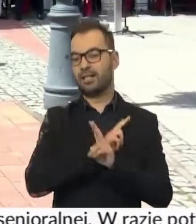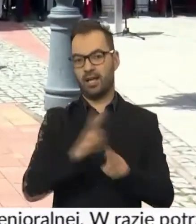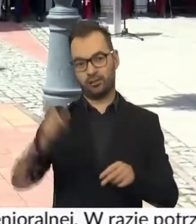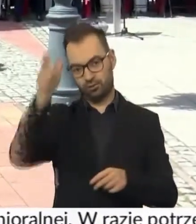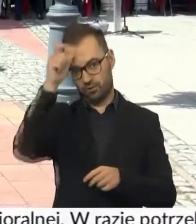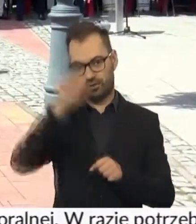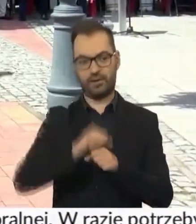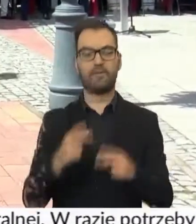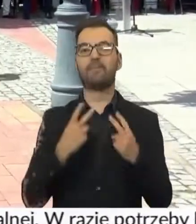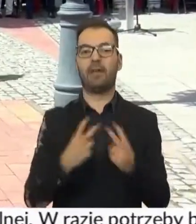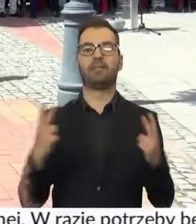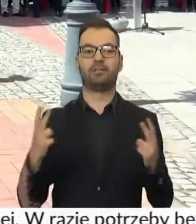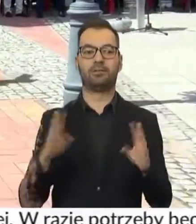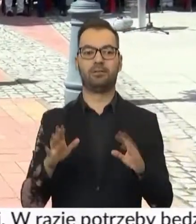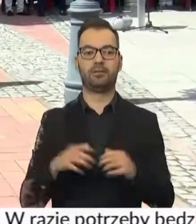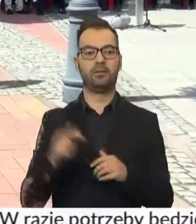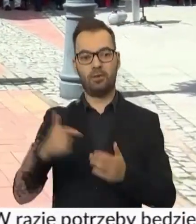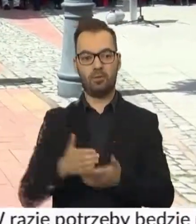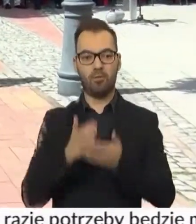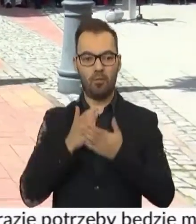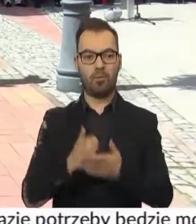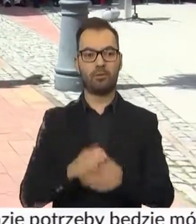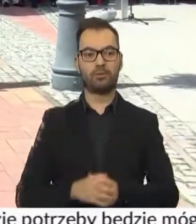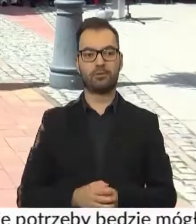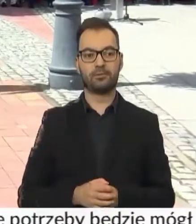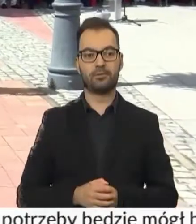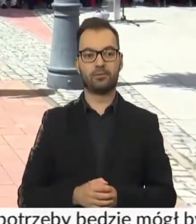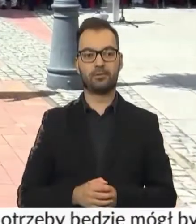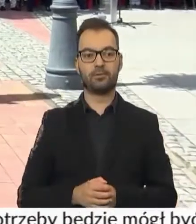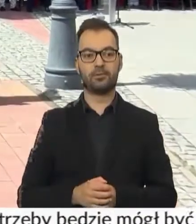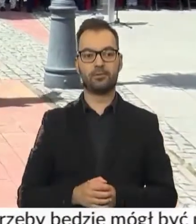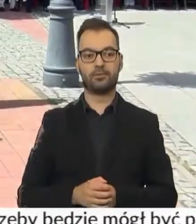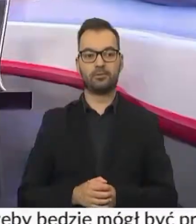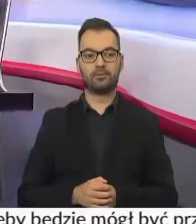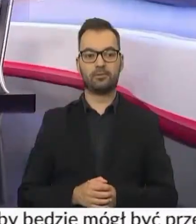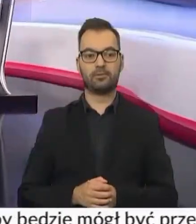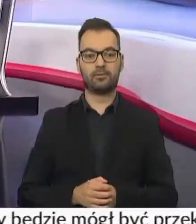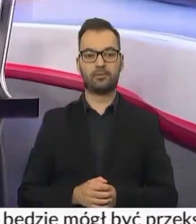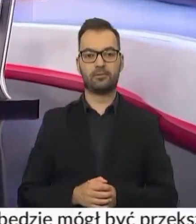człowiek i niesienie mu pomocnej dłoni w tych trudnych sytuacjach.